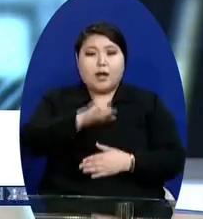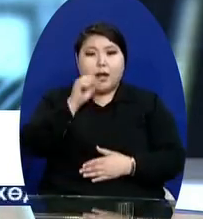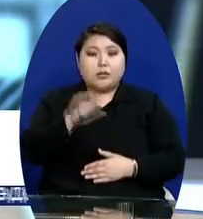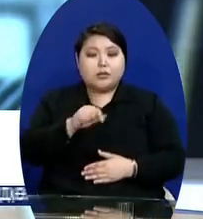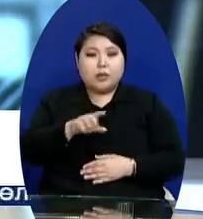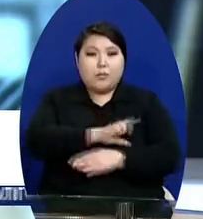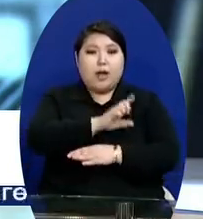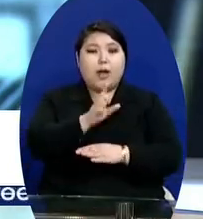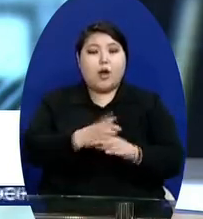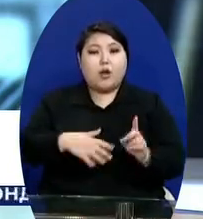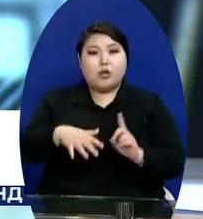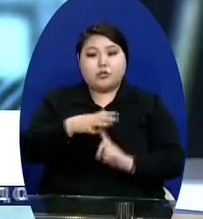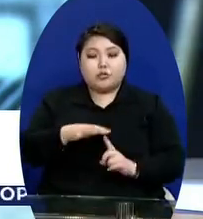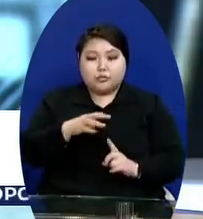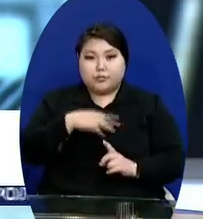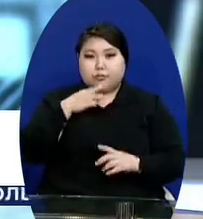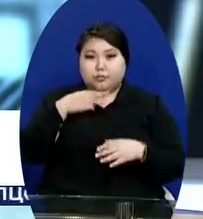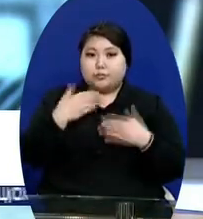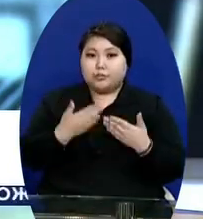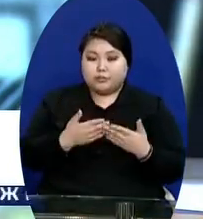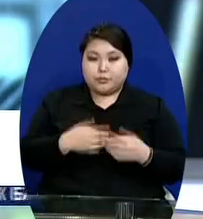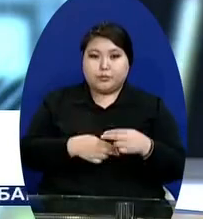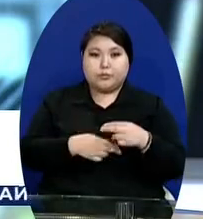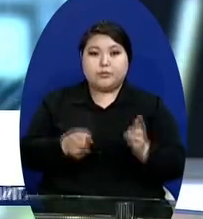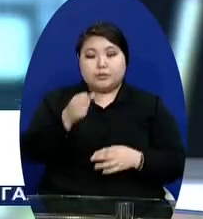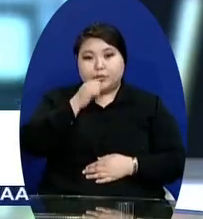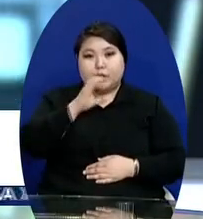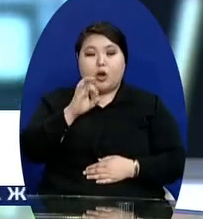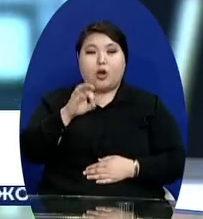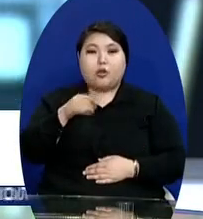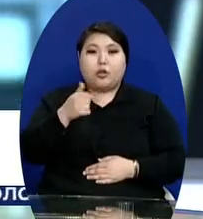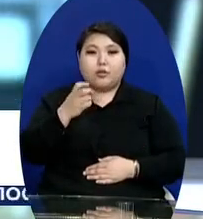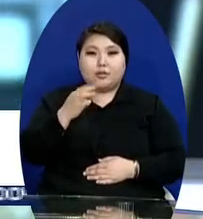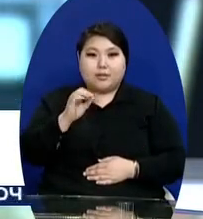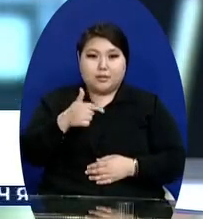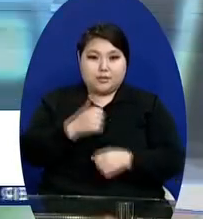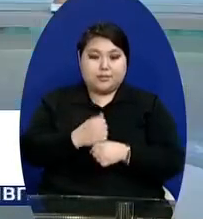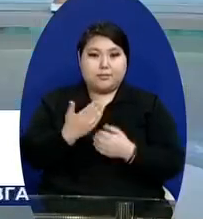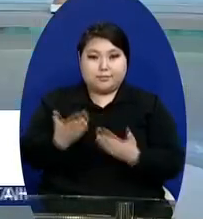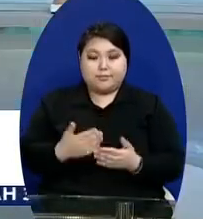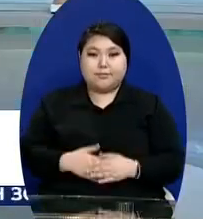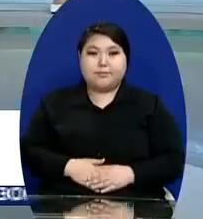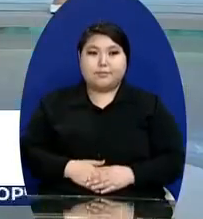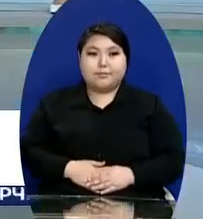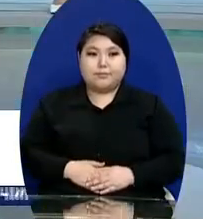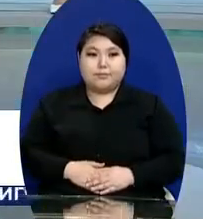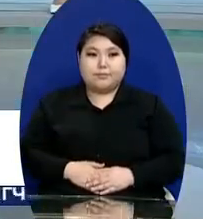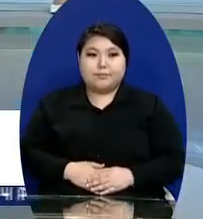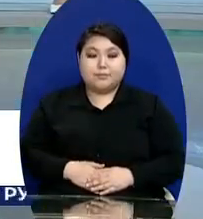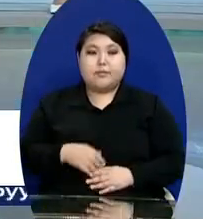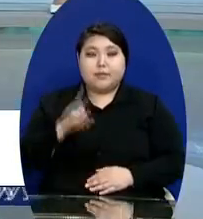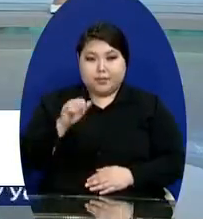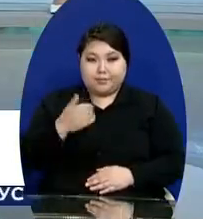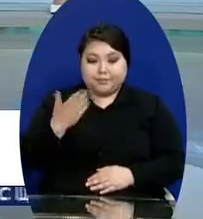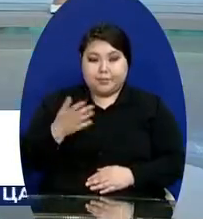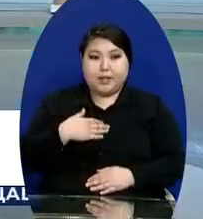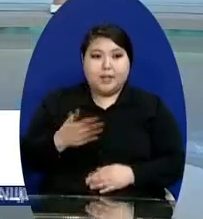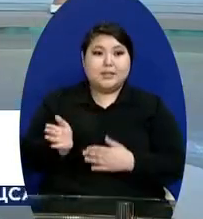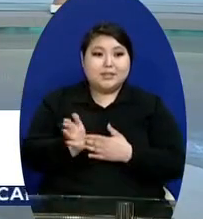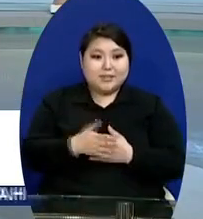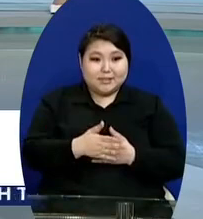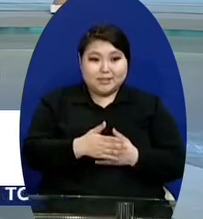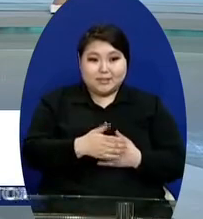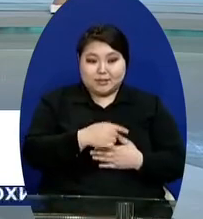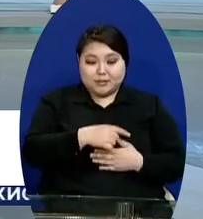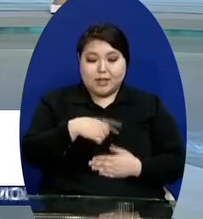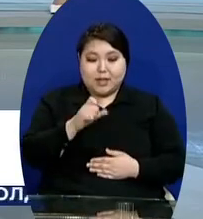удаагийн байгаль орчны булангаар хөндөж байна. Студид сэтгүүлч Отгон Цэцэг ажиллаж байна. За, Отгон Цэцэг, тэгэхээр загас маань одоо